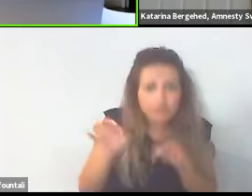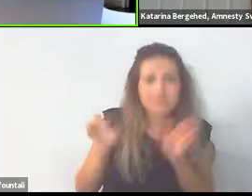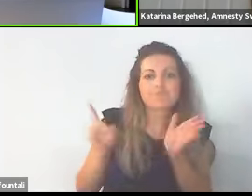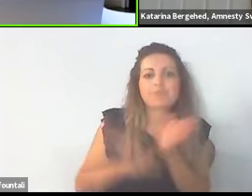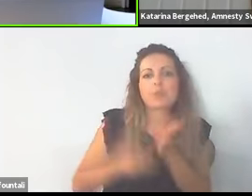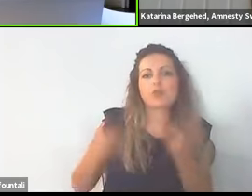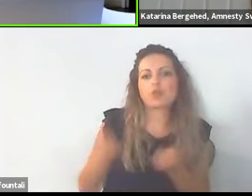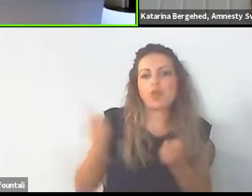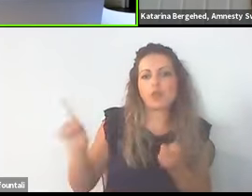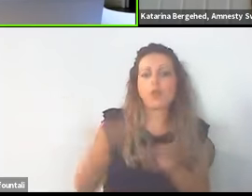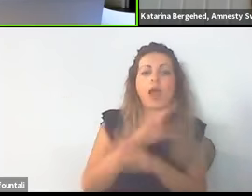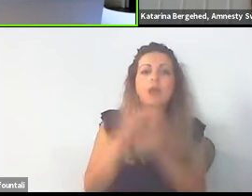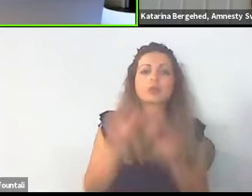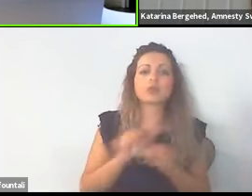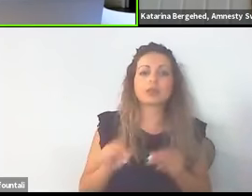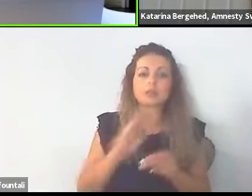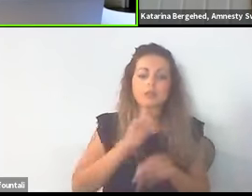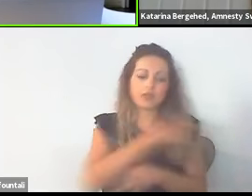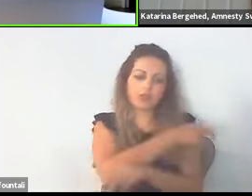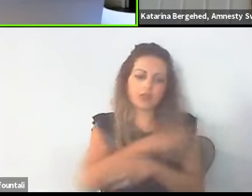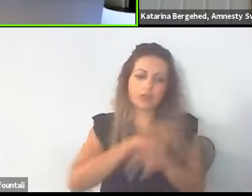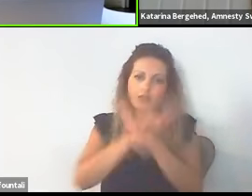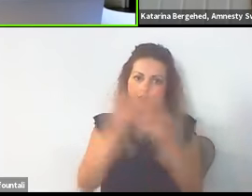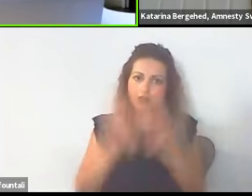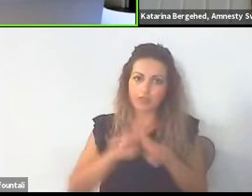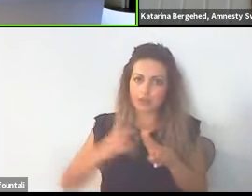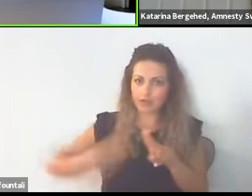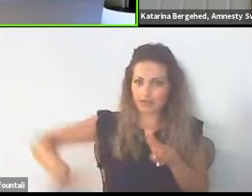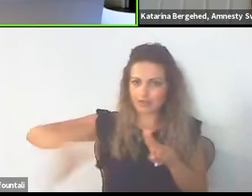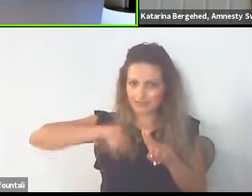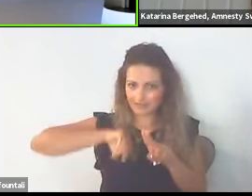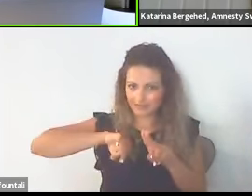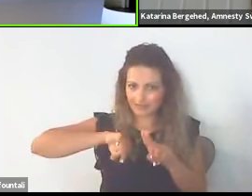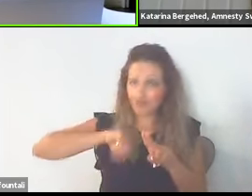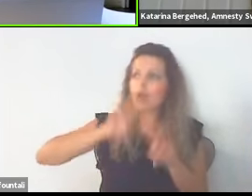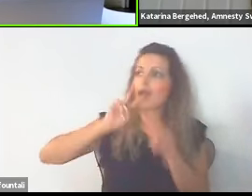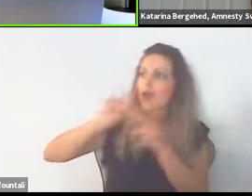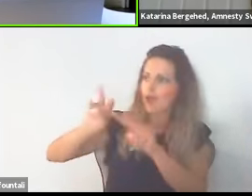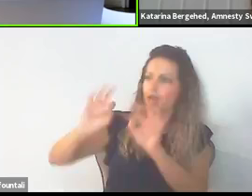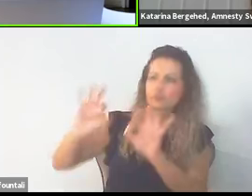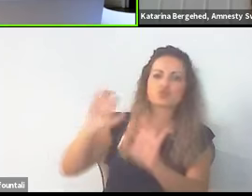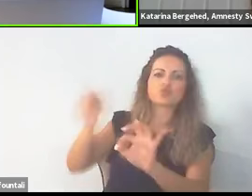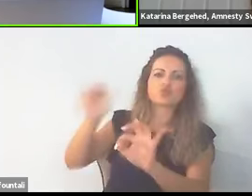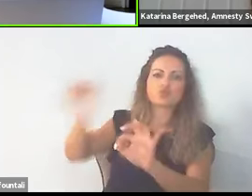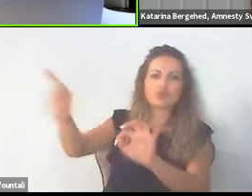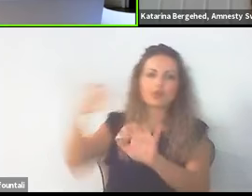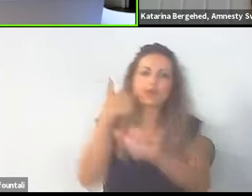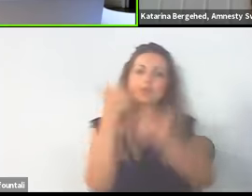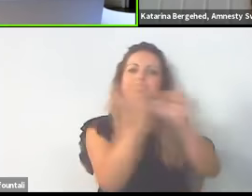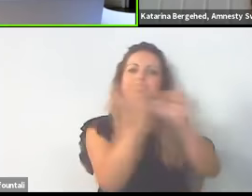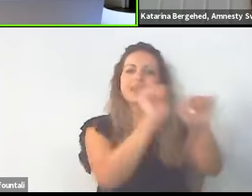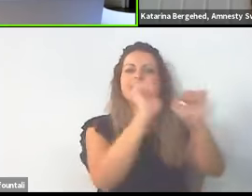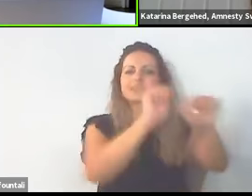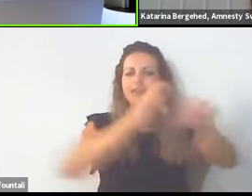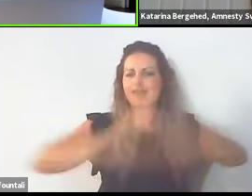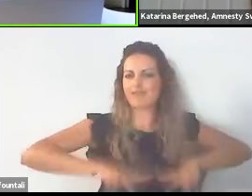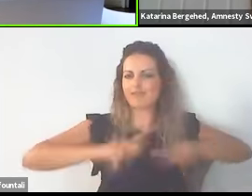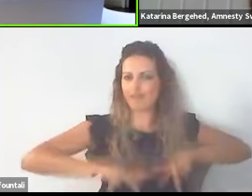μέσω της Διεθνούς Αμνηστίας η διεθνής πίεση προς την κυβέρνηση της Σουηδίας ώστε να υιοθετήσει αυτό το νομικό πλαίσιο.